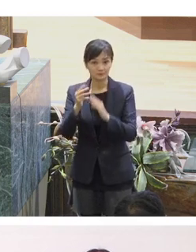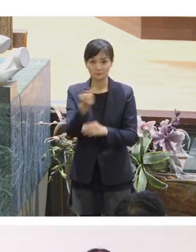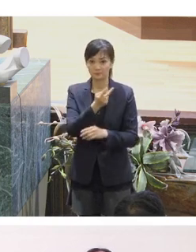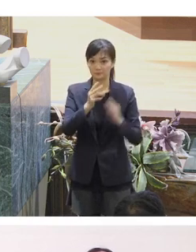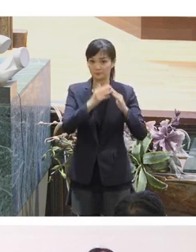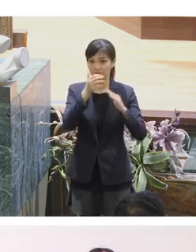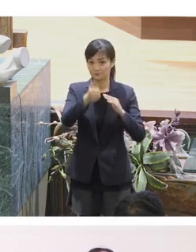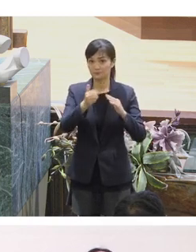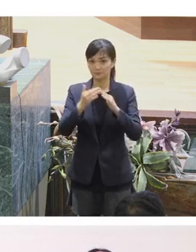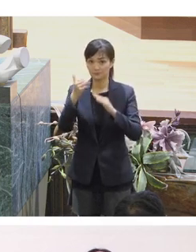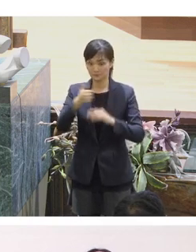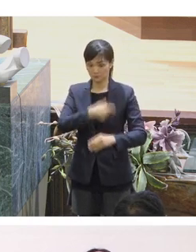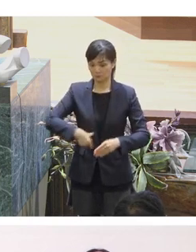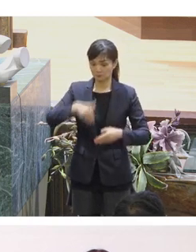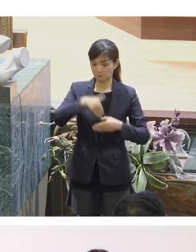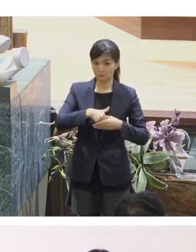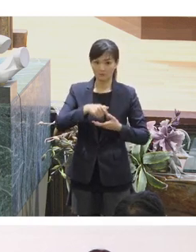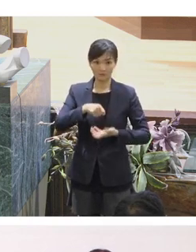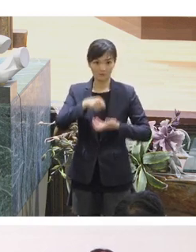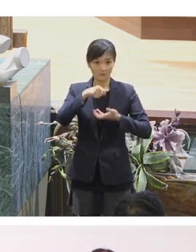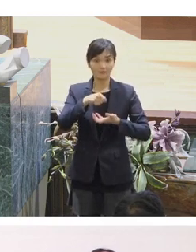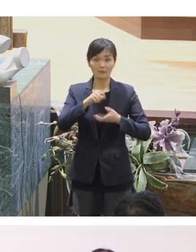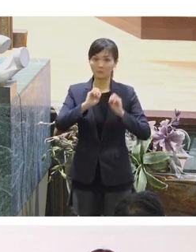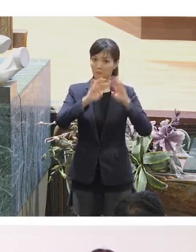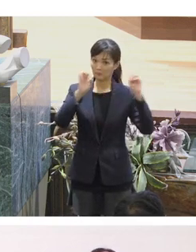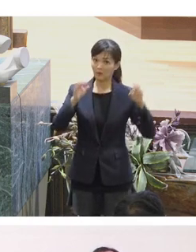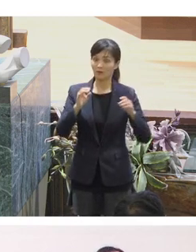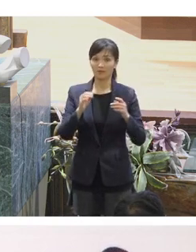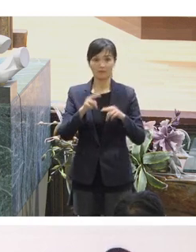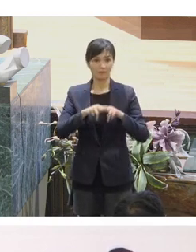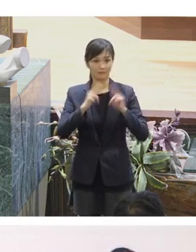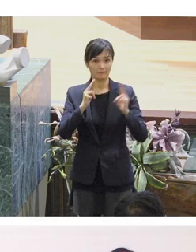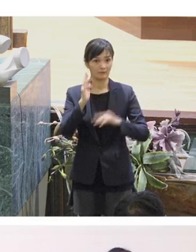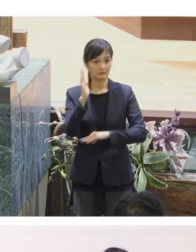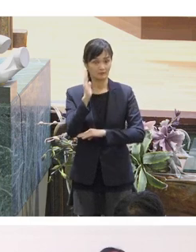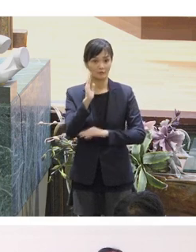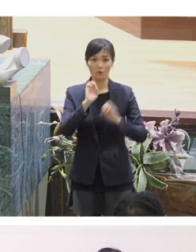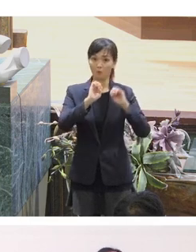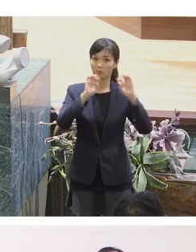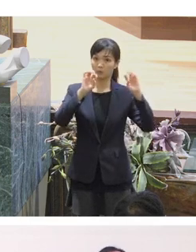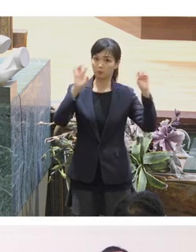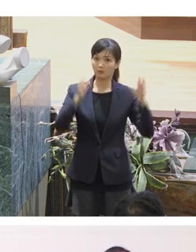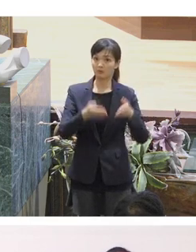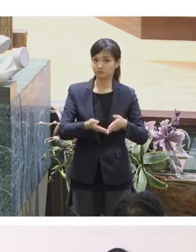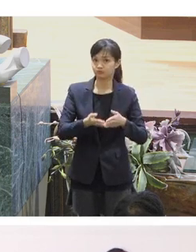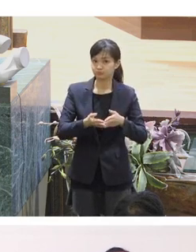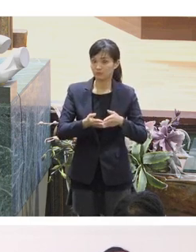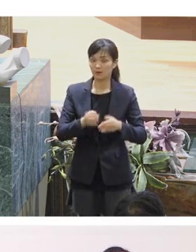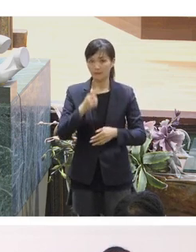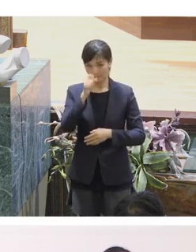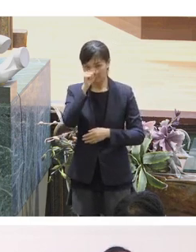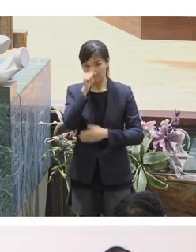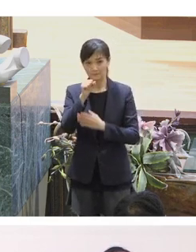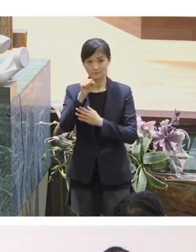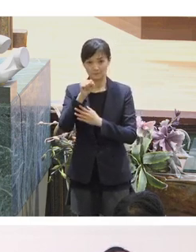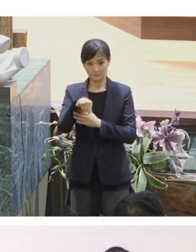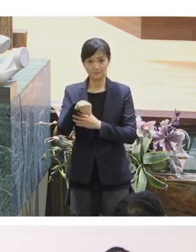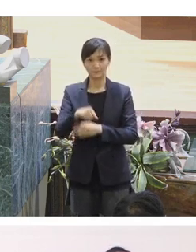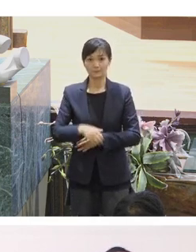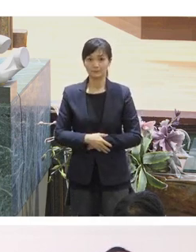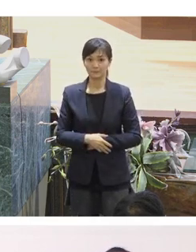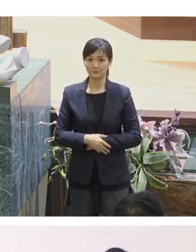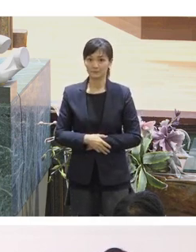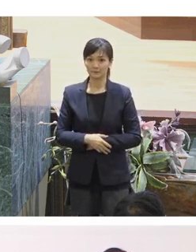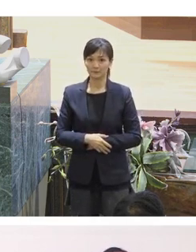市长竞选的时候提出开放政府作为主要的口号。但是刚才我也非常同意，就是奠基在之前的不管